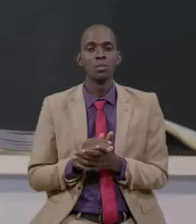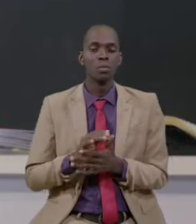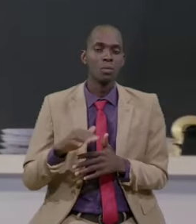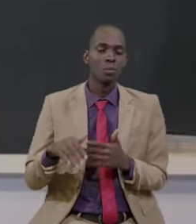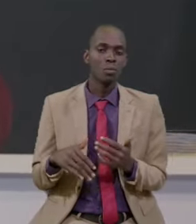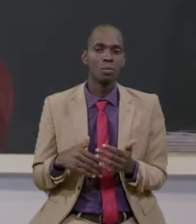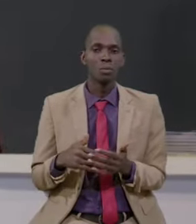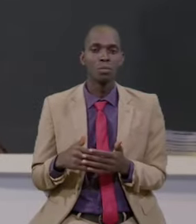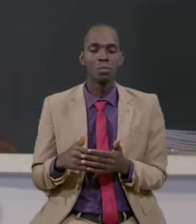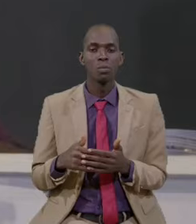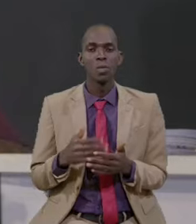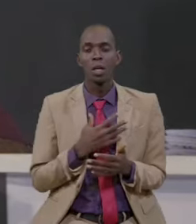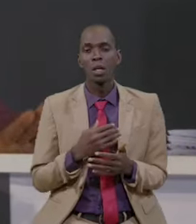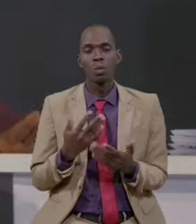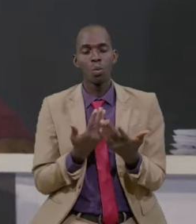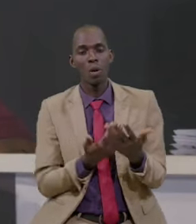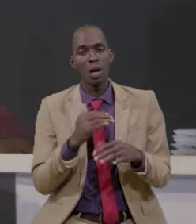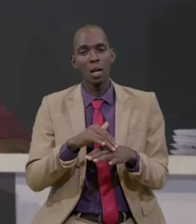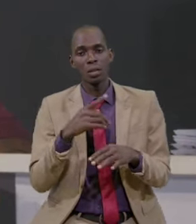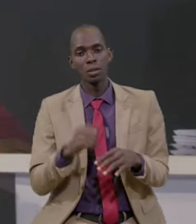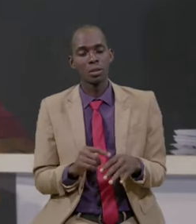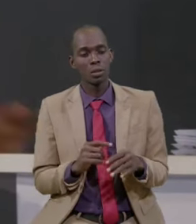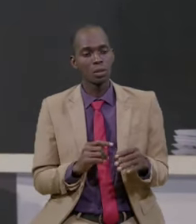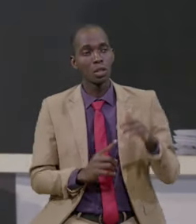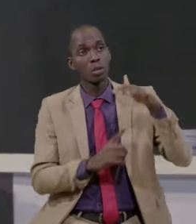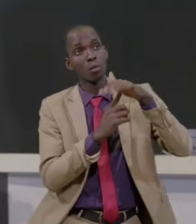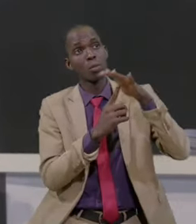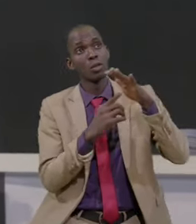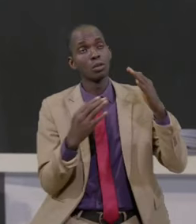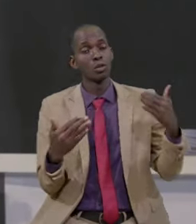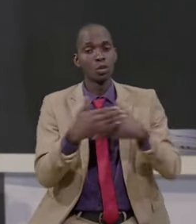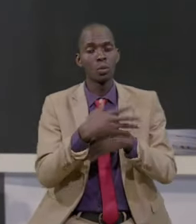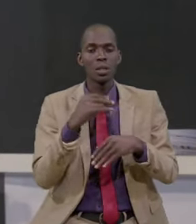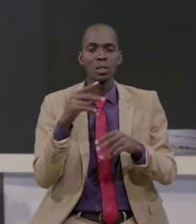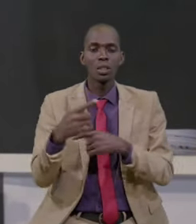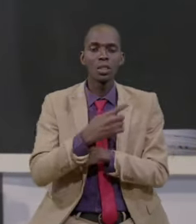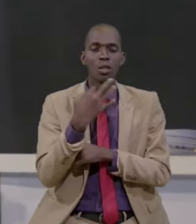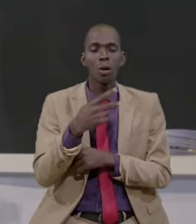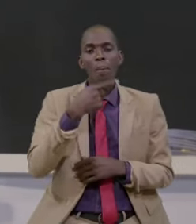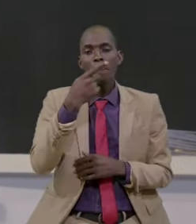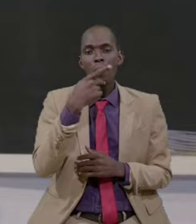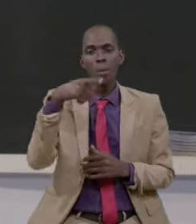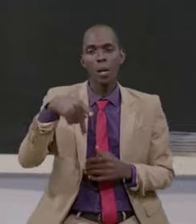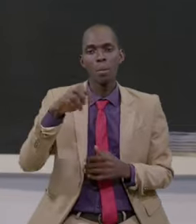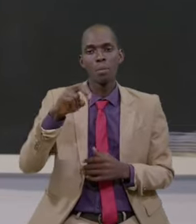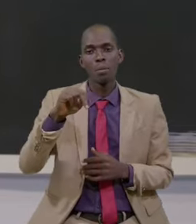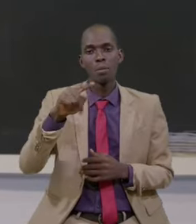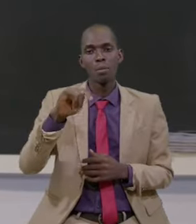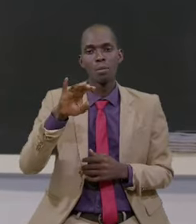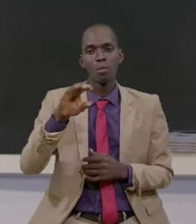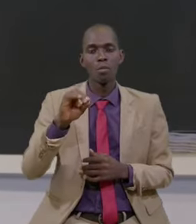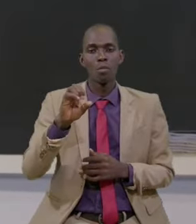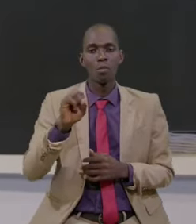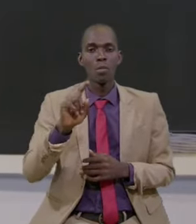dans la chambre haute. Et le jour de la Pentecôte soudainement est venu. Et il y a un bruit qui est venu du ciel. Et